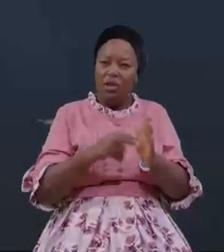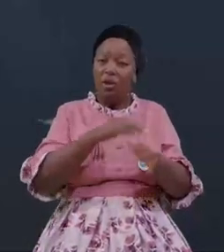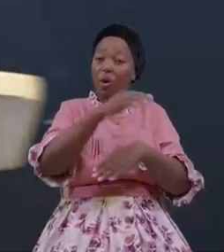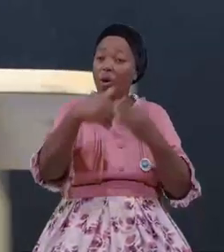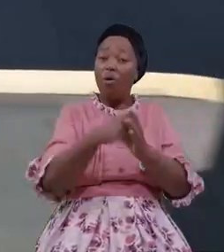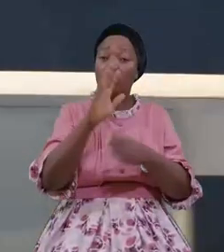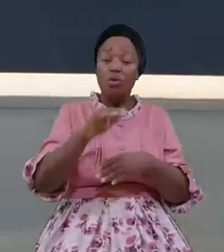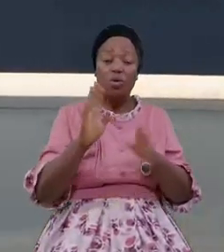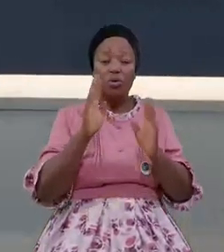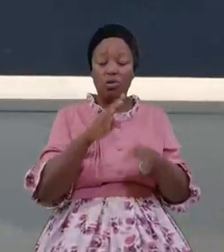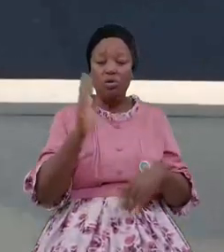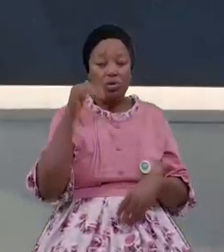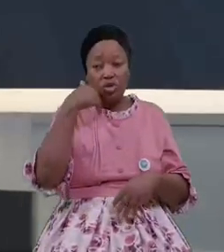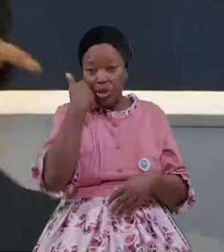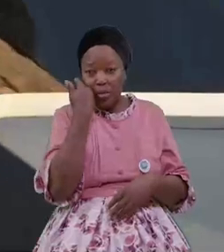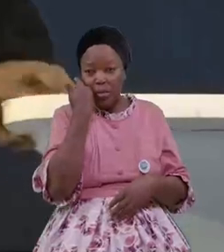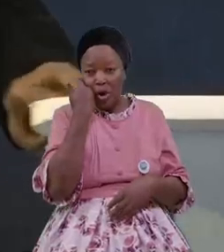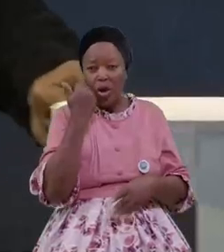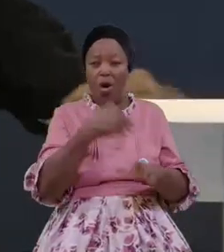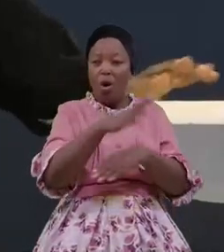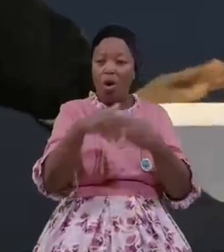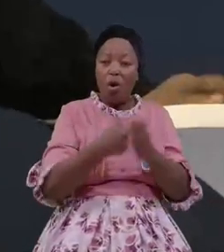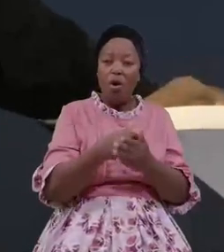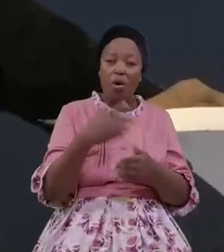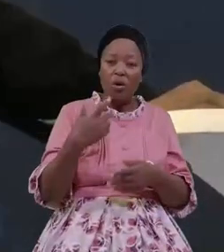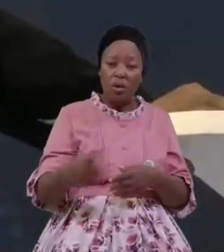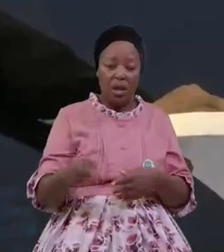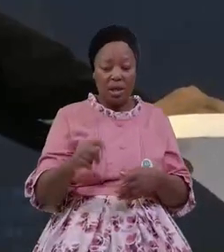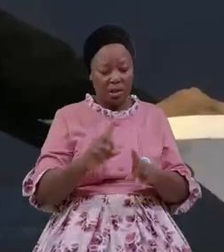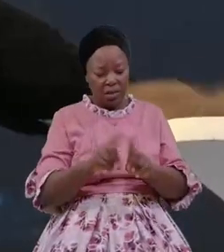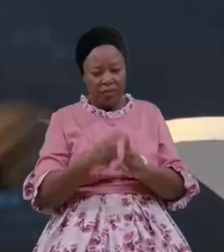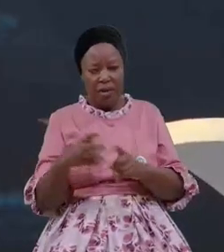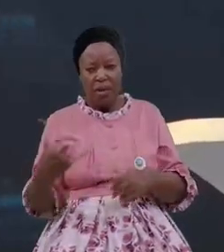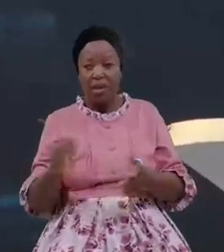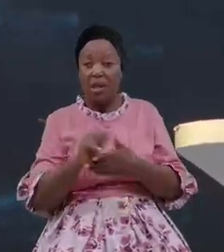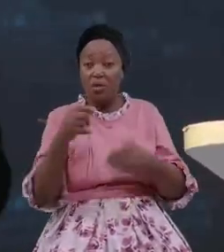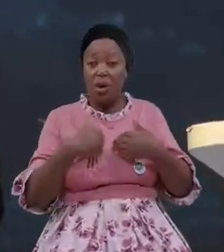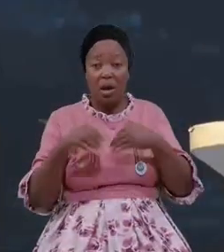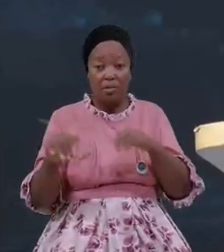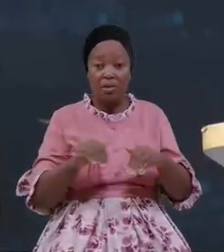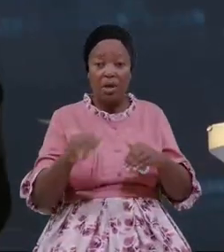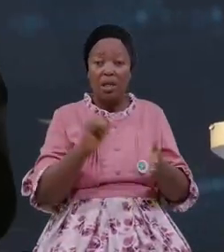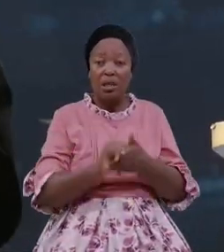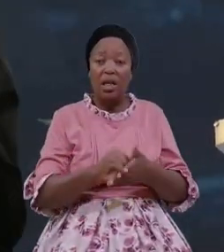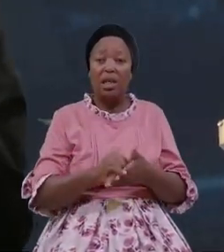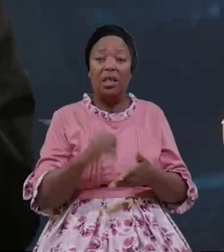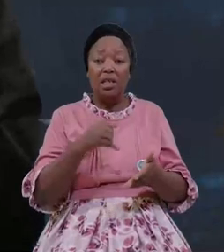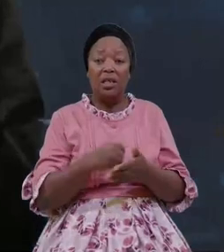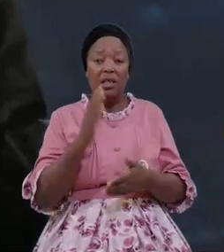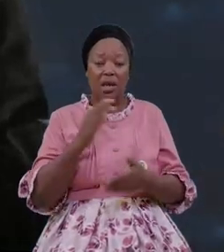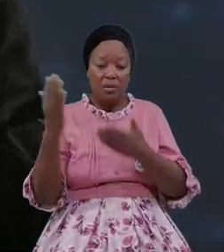votre toute votre honte toutes les choses mauvaises que vous avez